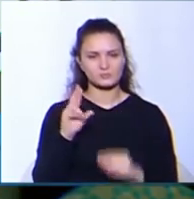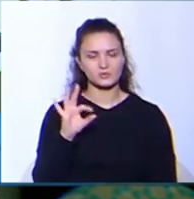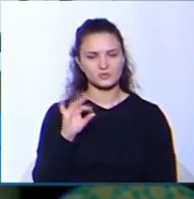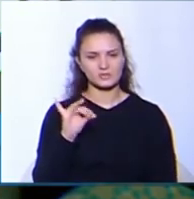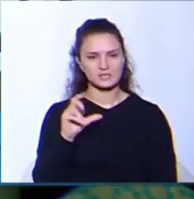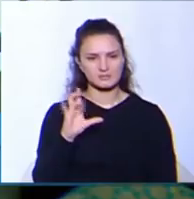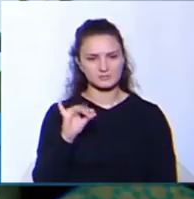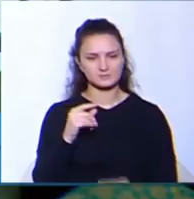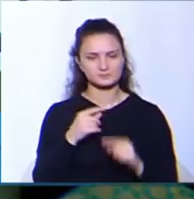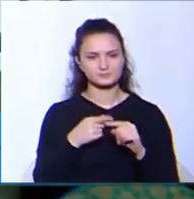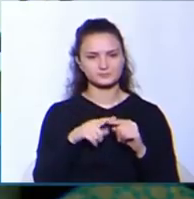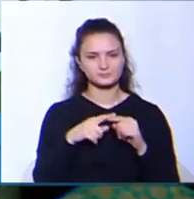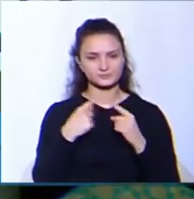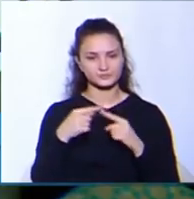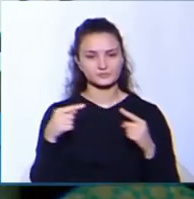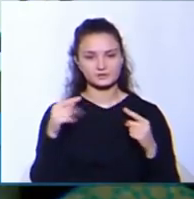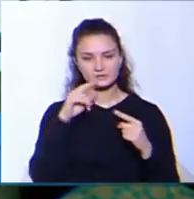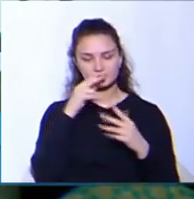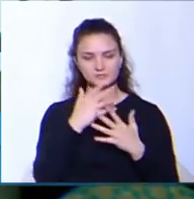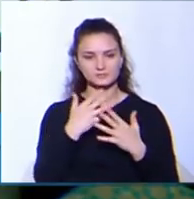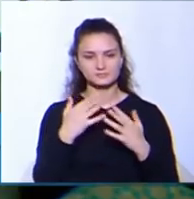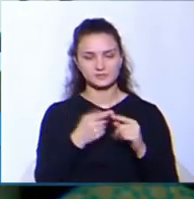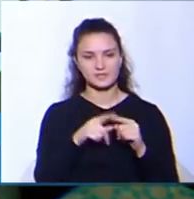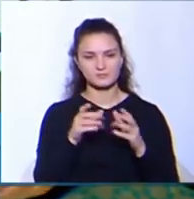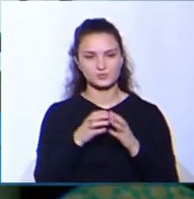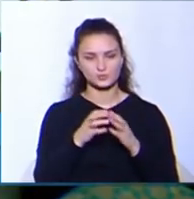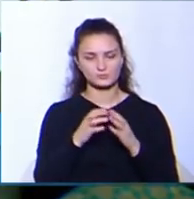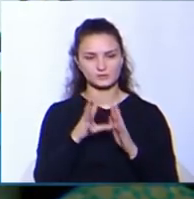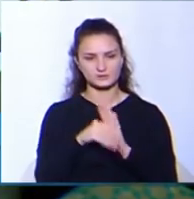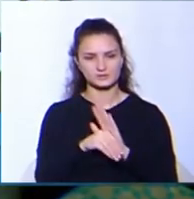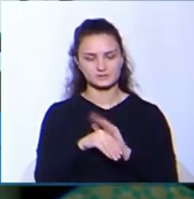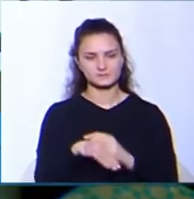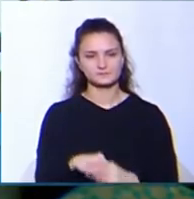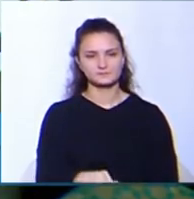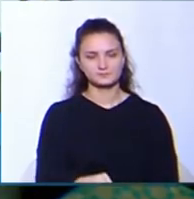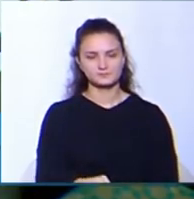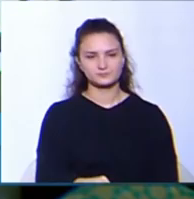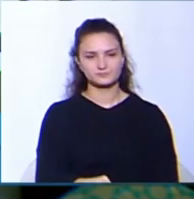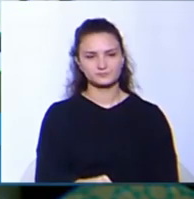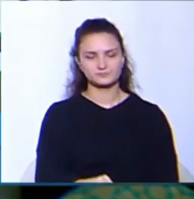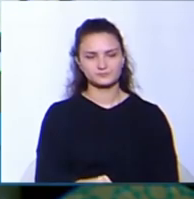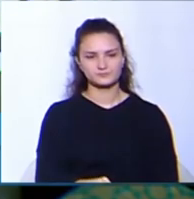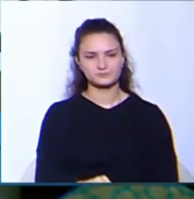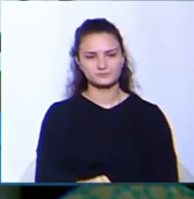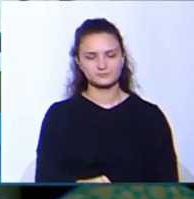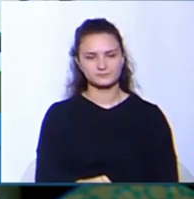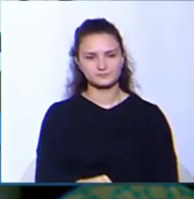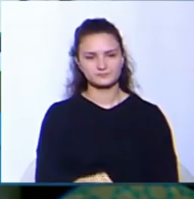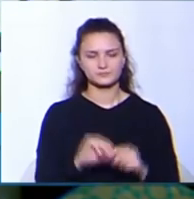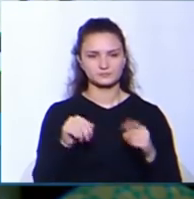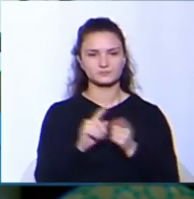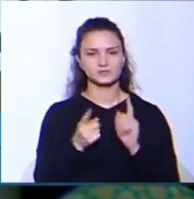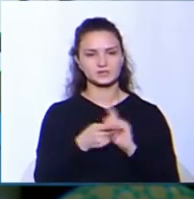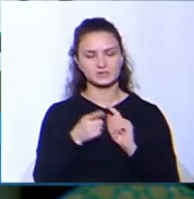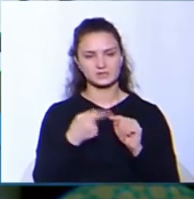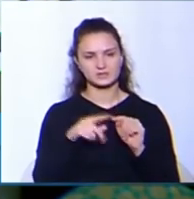ან ვთქვათ ბენზოდიაზეპინების და აი ამ ჯგუფის სედატიური ჯგუფი რო ავიღოთ, არა, შესაძლებელია პირიქით ეს